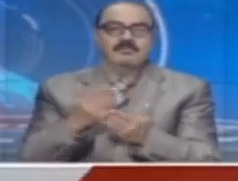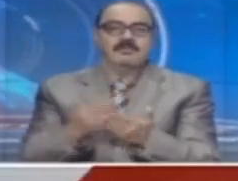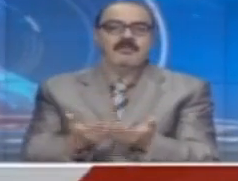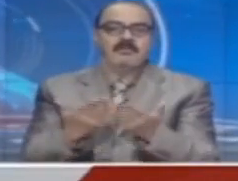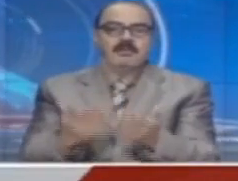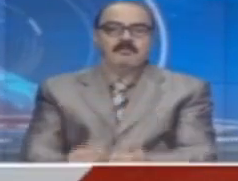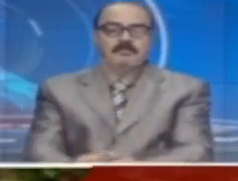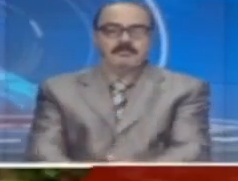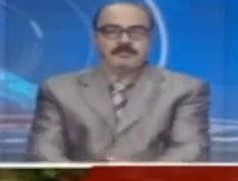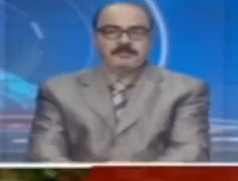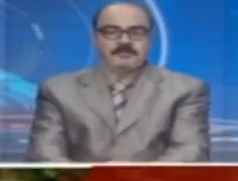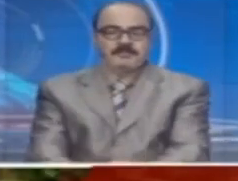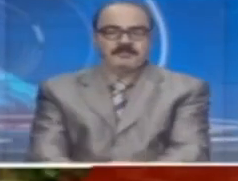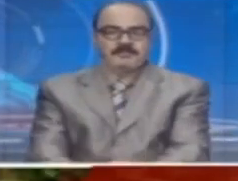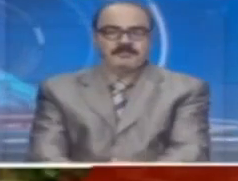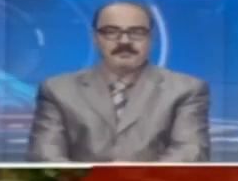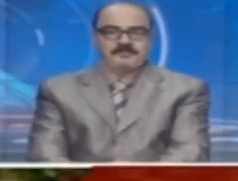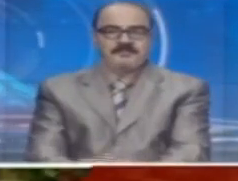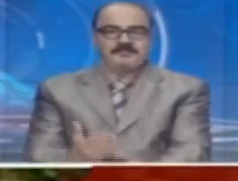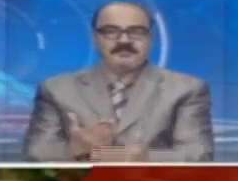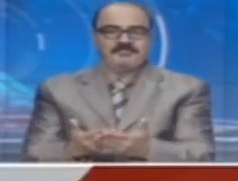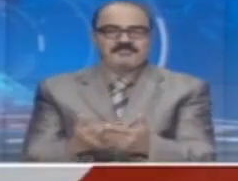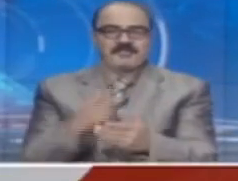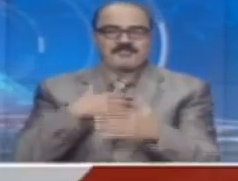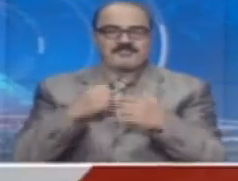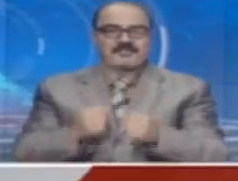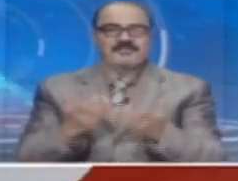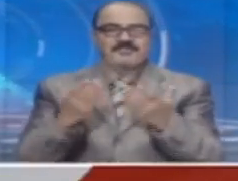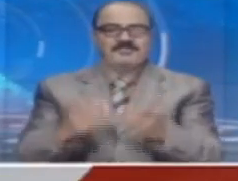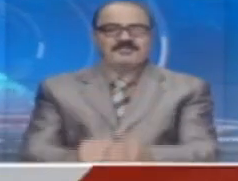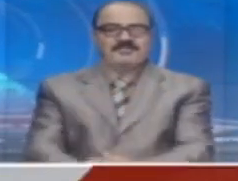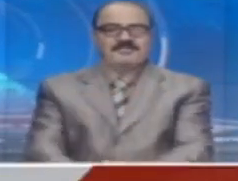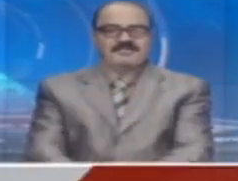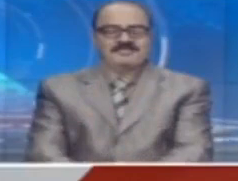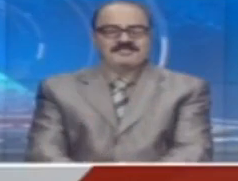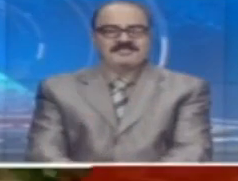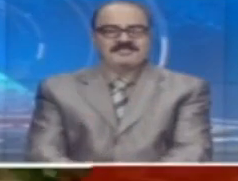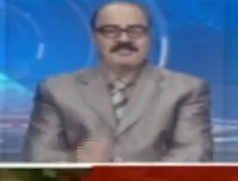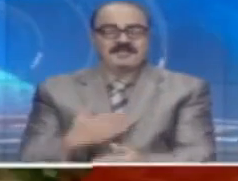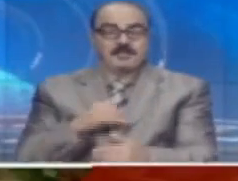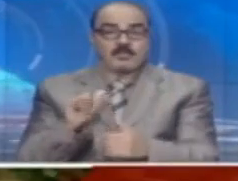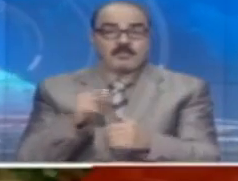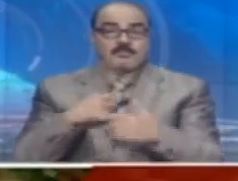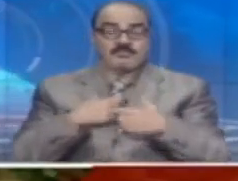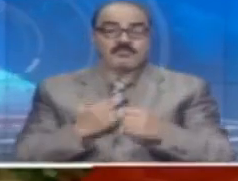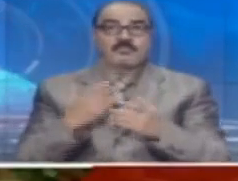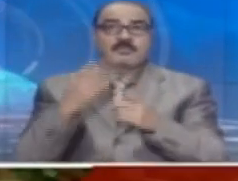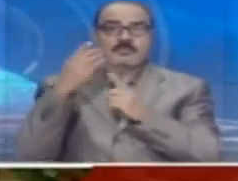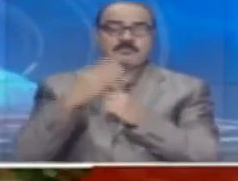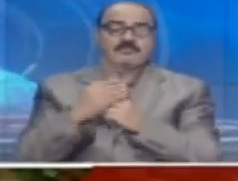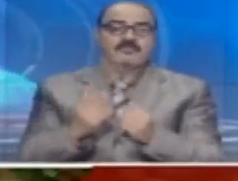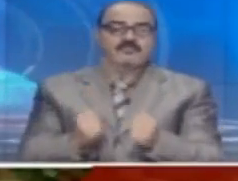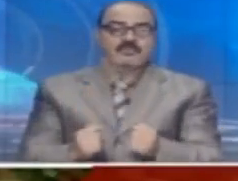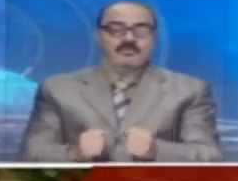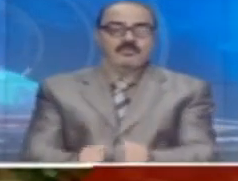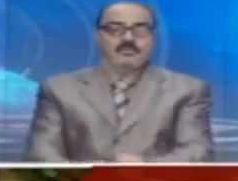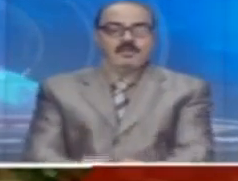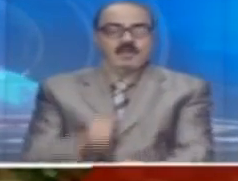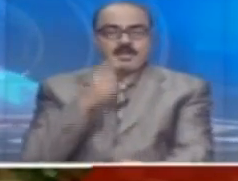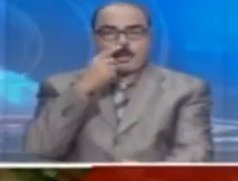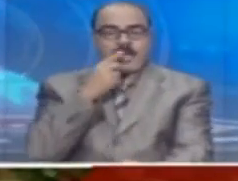عني. ربنا يرضى عنك يا فندم ويديك الصحة يا رب. يا رب. دي أكتر أمنية شخصية. بالمناسبة يا